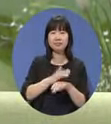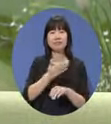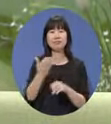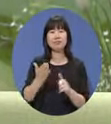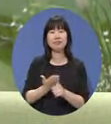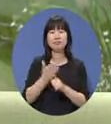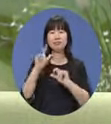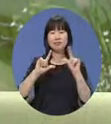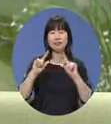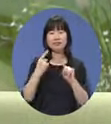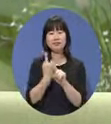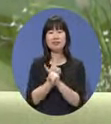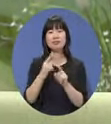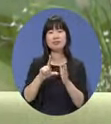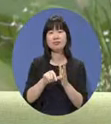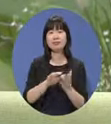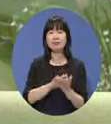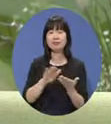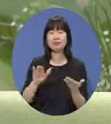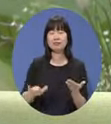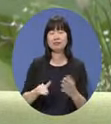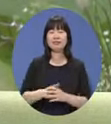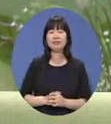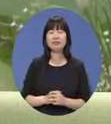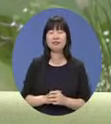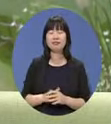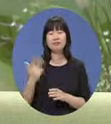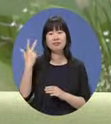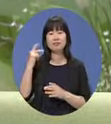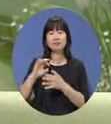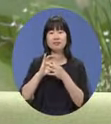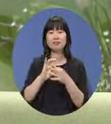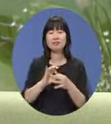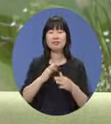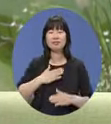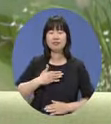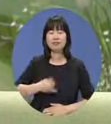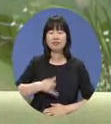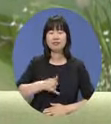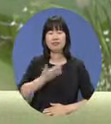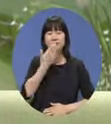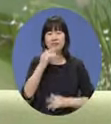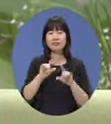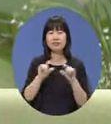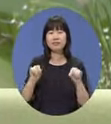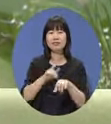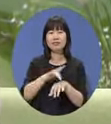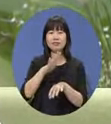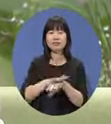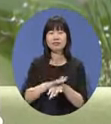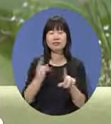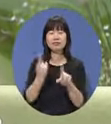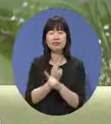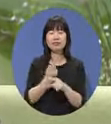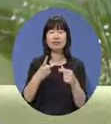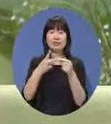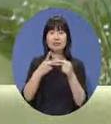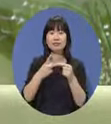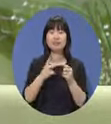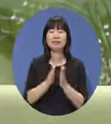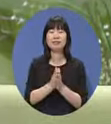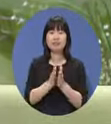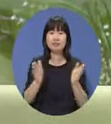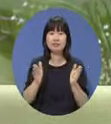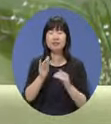그런 시간인데요. 자, 오늘은 지난주에 이어서 우리 아이 식습관 바로잡기 2탄 함께 할 겁니다. 지난주에는 이 식단을 참지 못하는